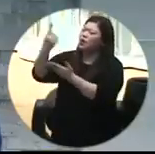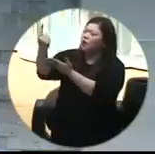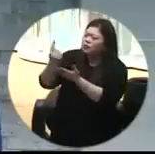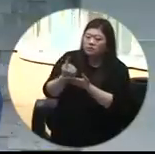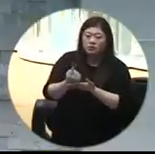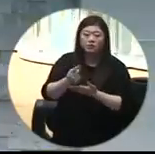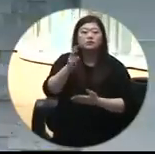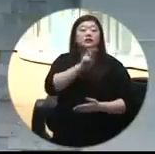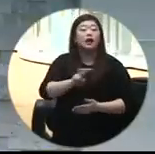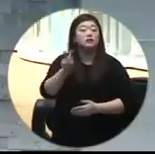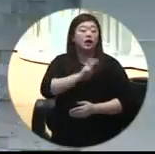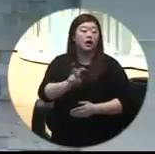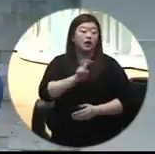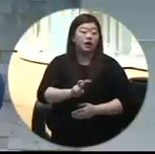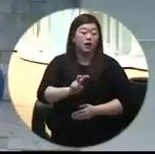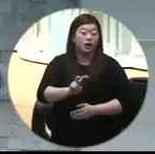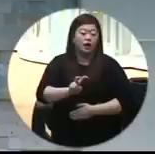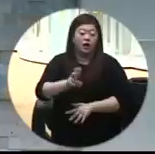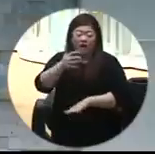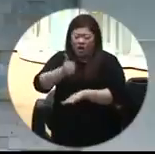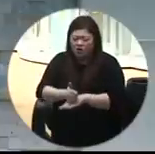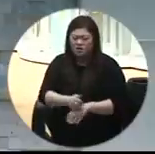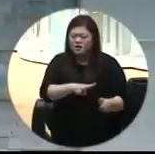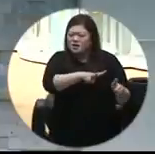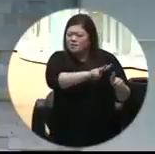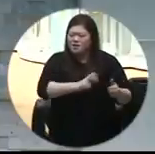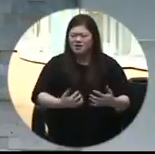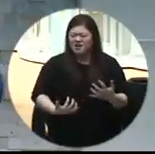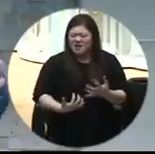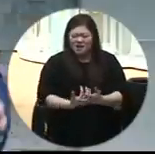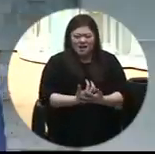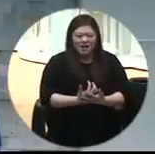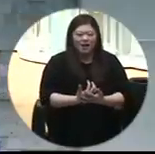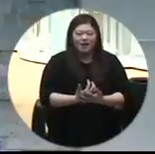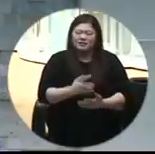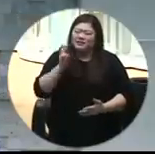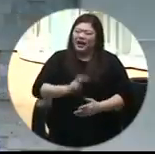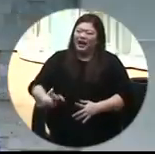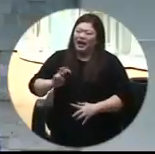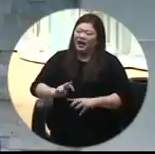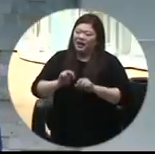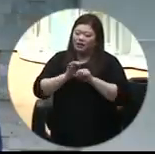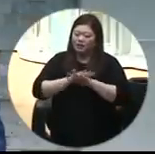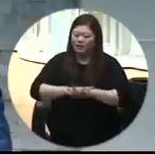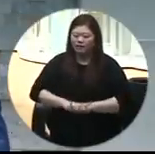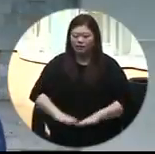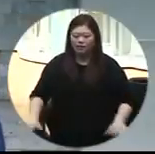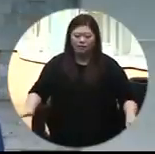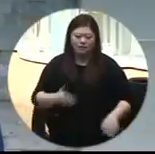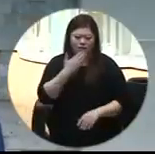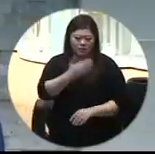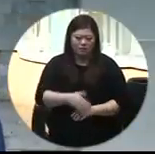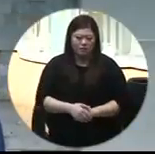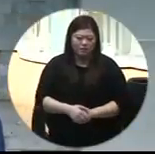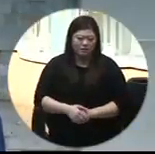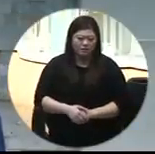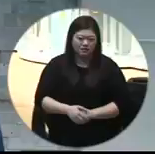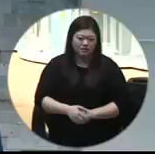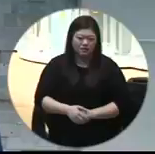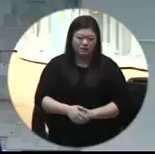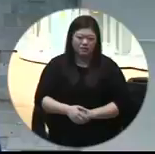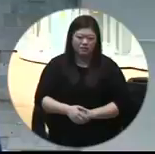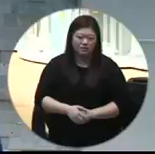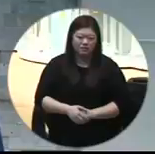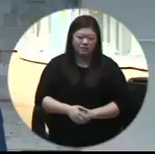한번 쫙 불러. 싹! 미움과 저주가 싹! 물러가 버린다니까요. 싹 불러, 싹나요. 꿈에도